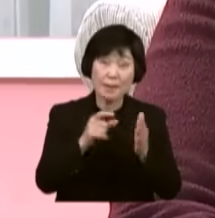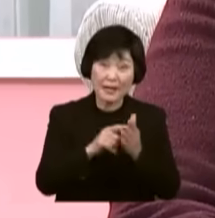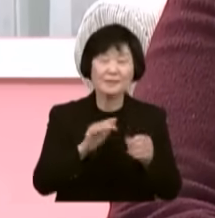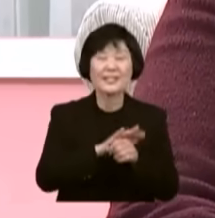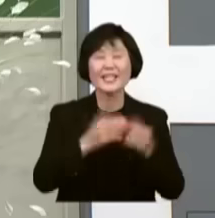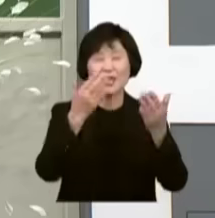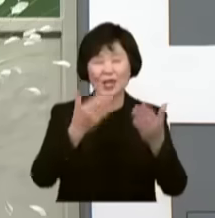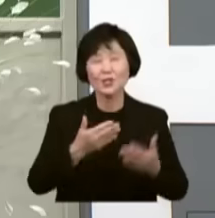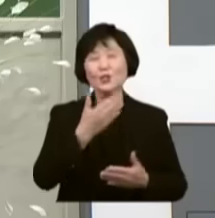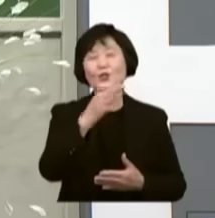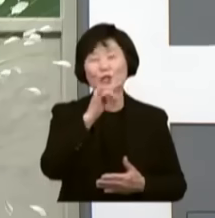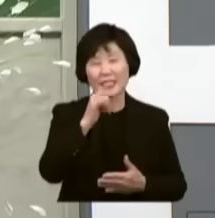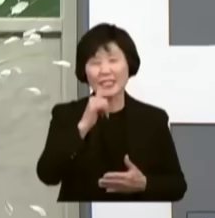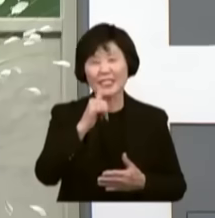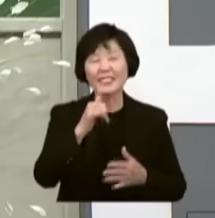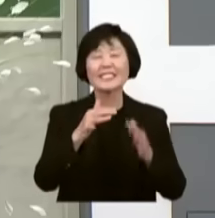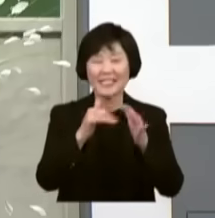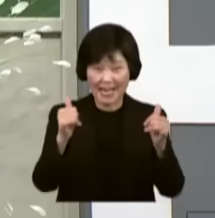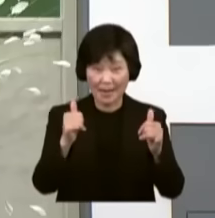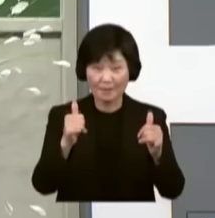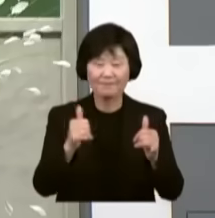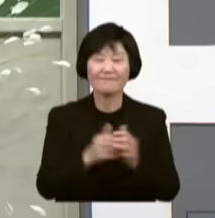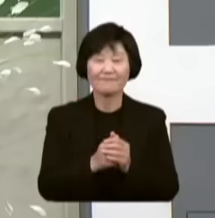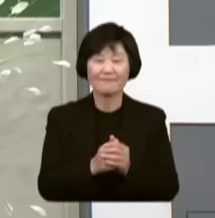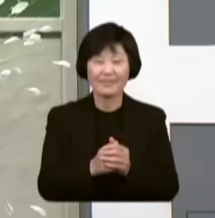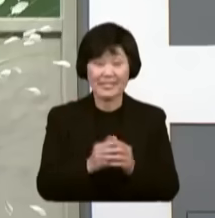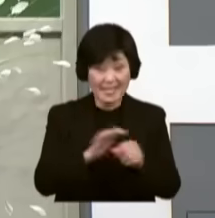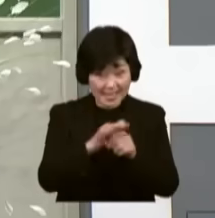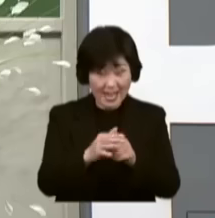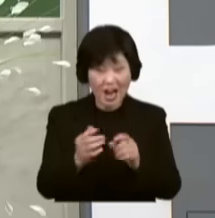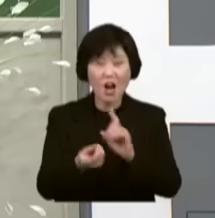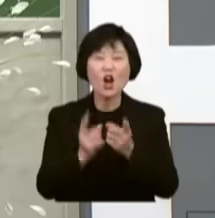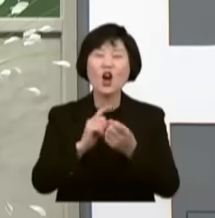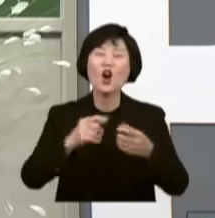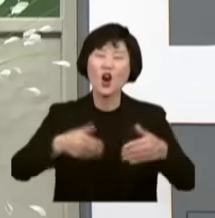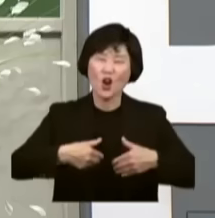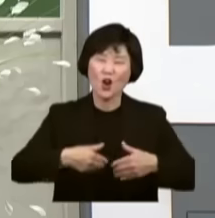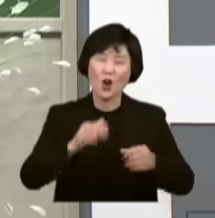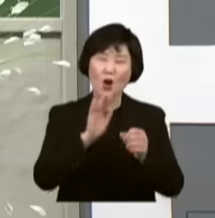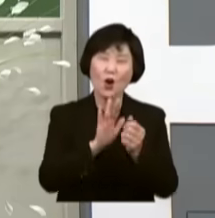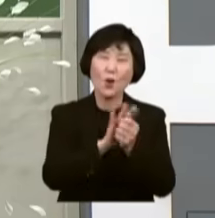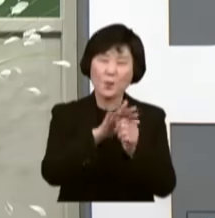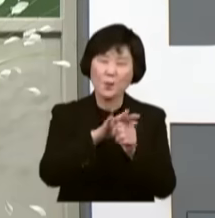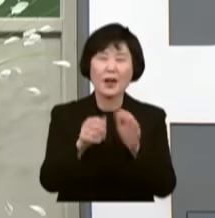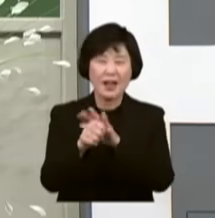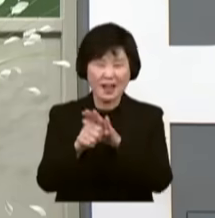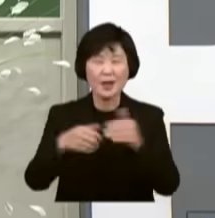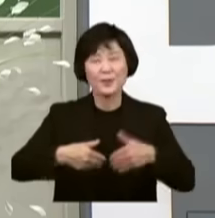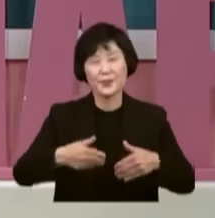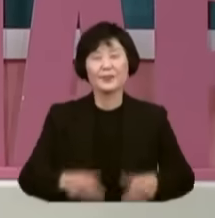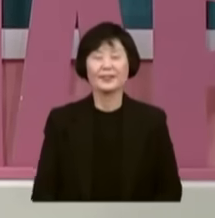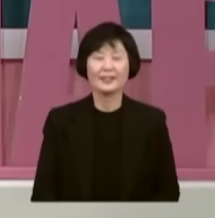네. 아멘. 우리 저 뽀식이 형님, 네. 기도 제목 말씀하실 시간입니다. 저는 뭐